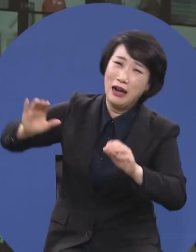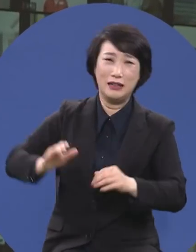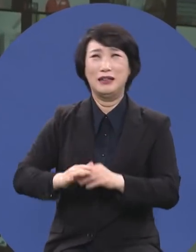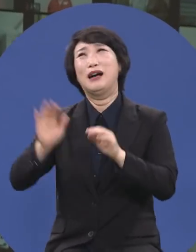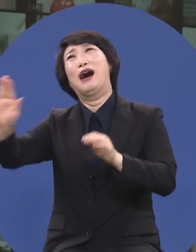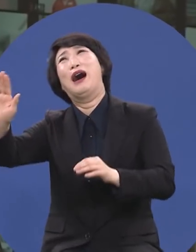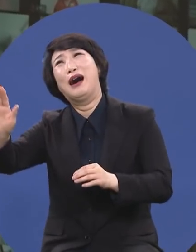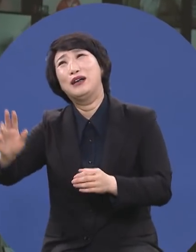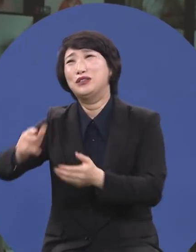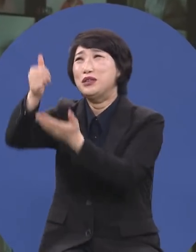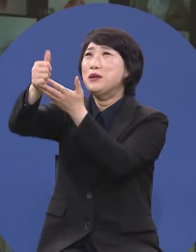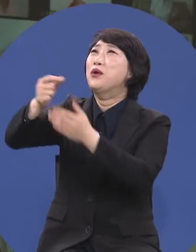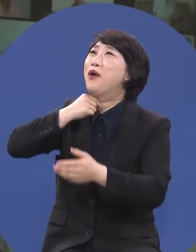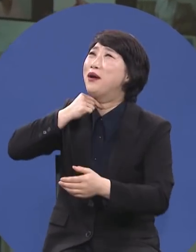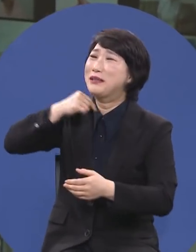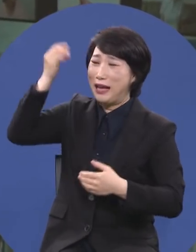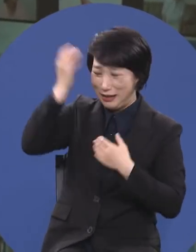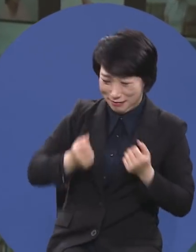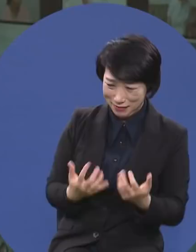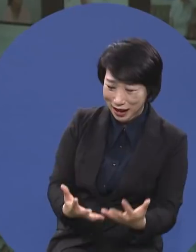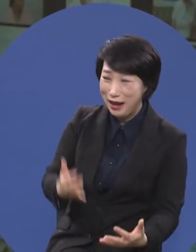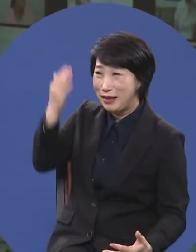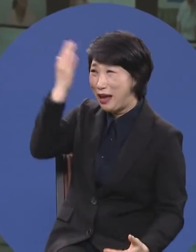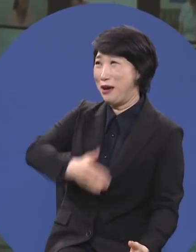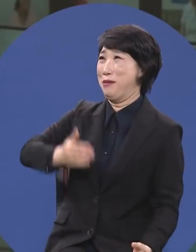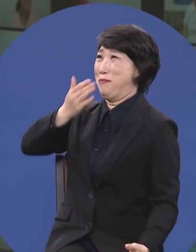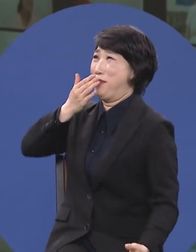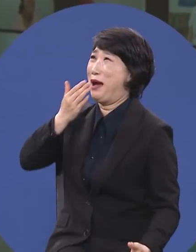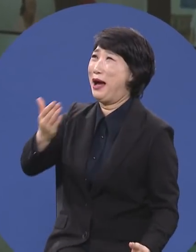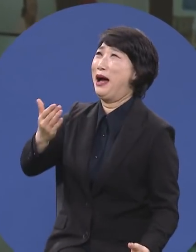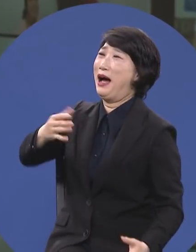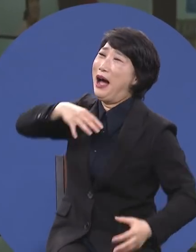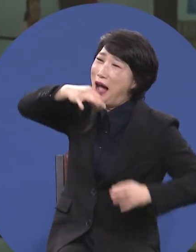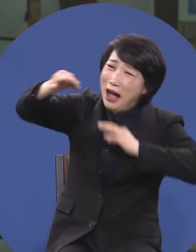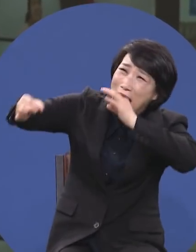당신이 원하시면 나를 깨끗게 하실 수 있나이다.